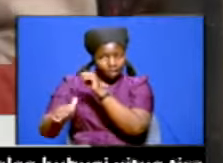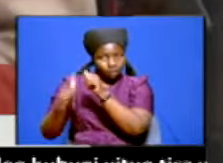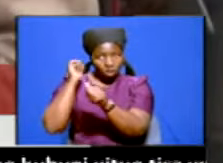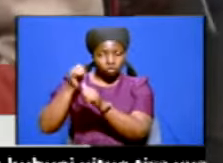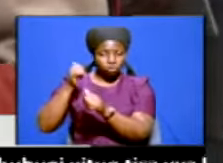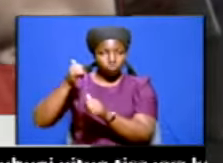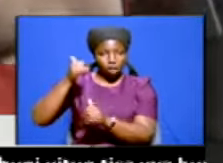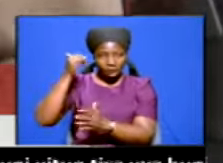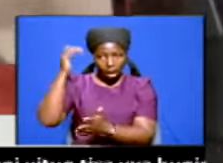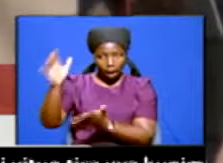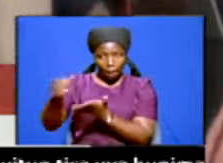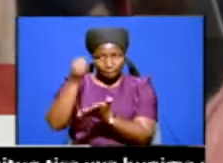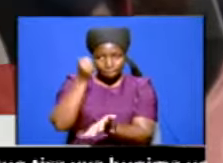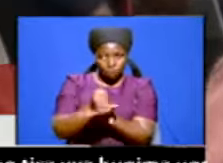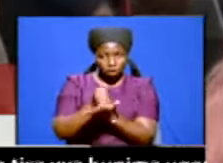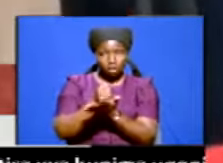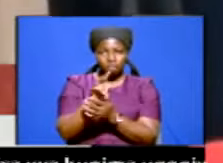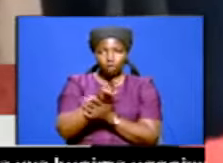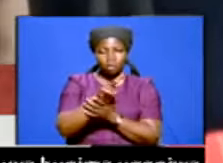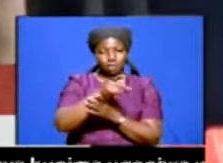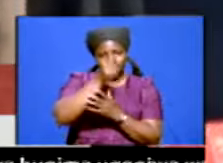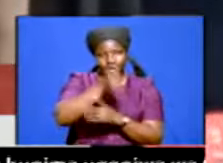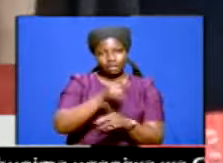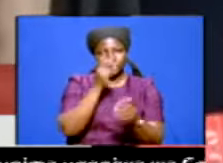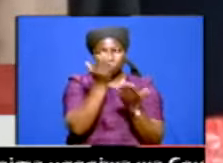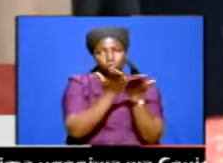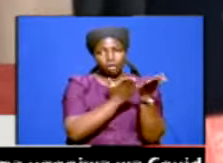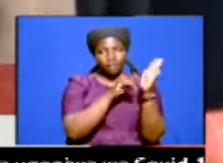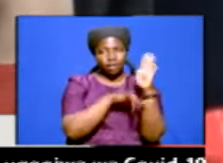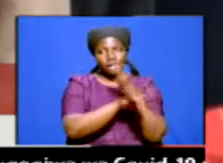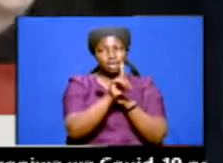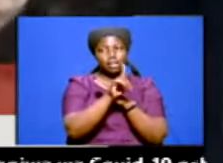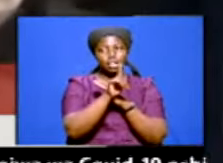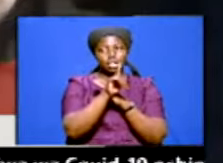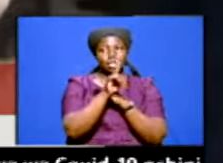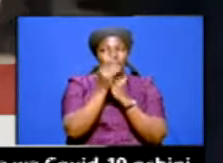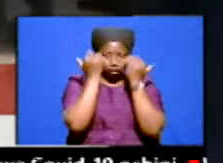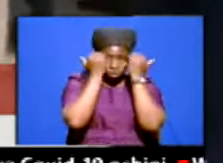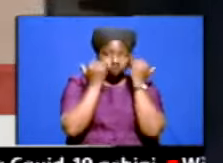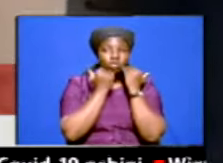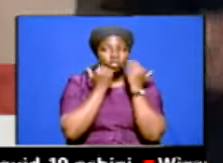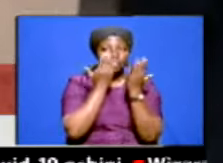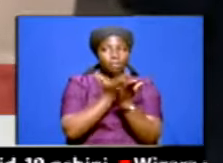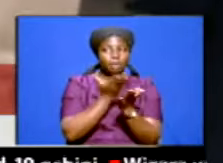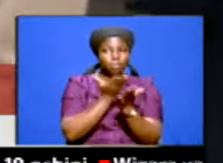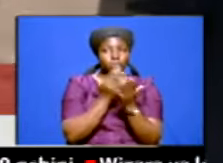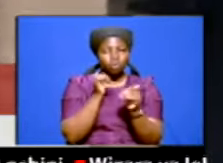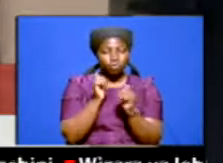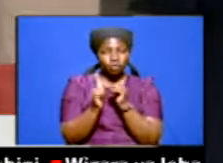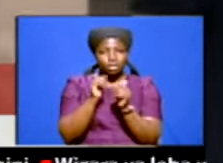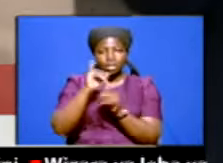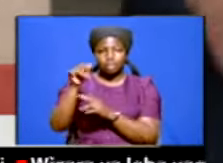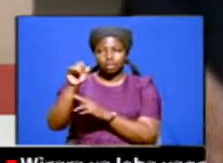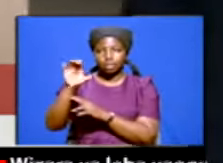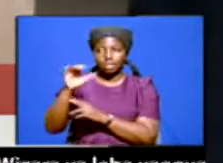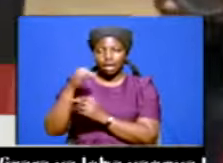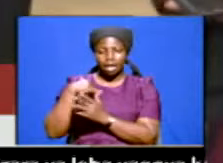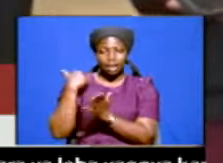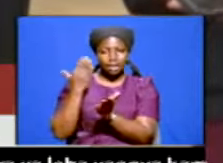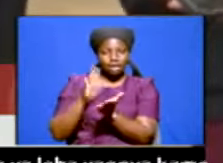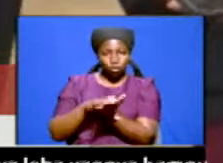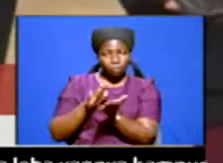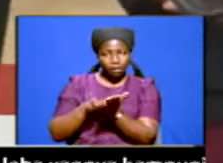hao kuhudumu katika mahakama ya rufaa kama ilivyopendekezwa na tume ya huduma za idara ya mahakama